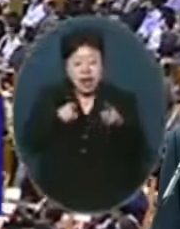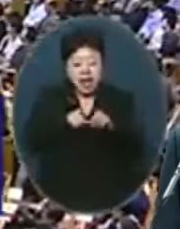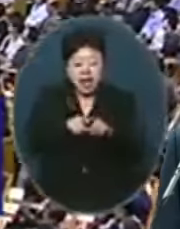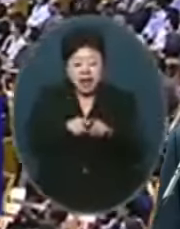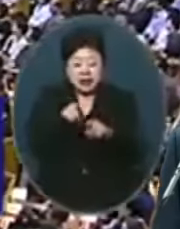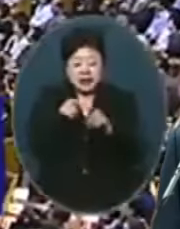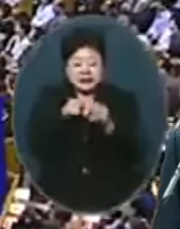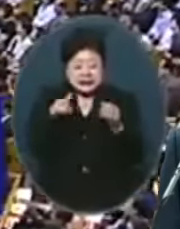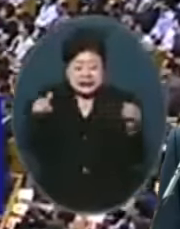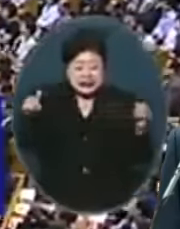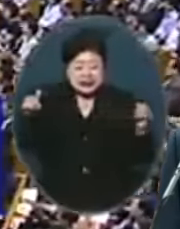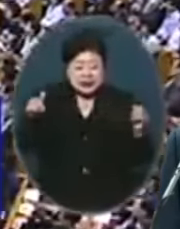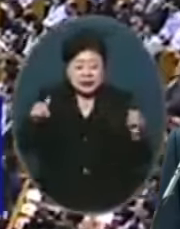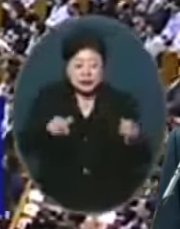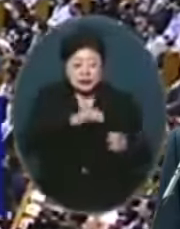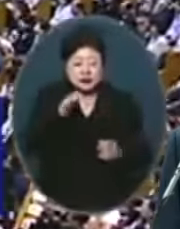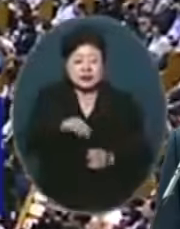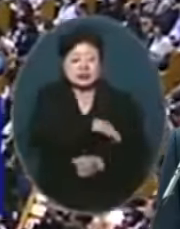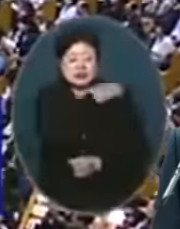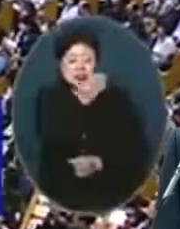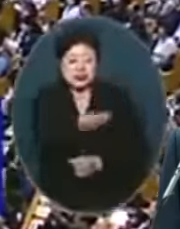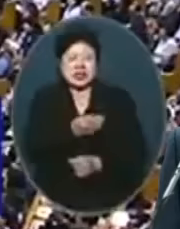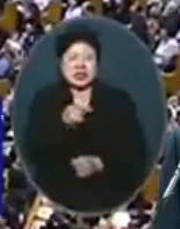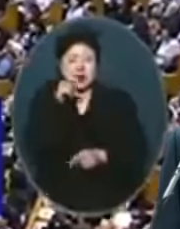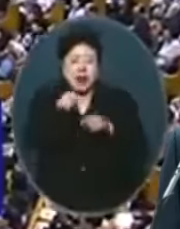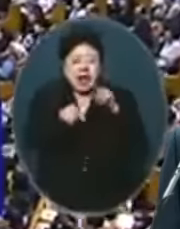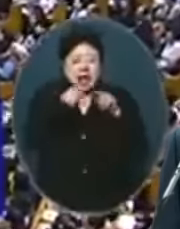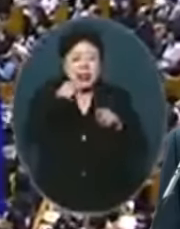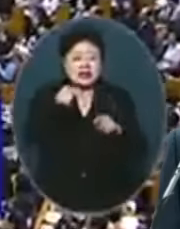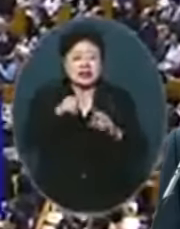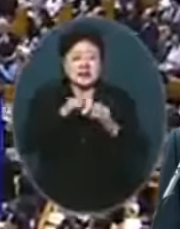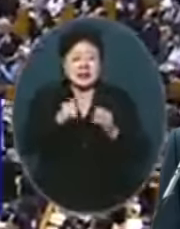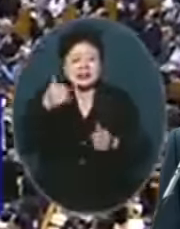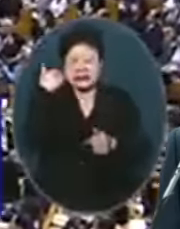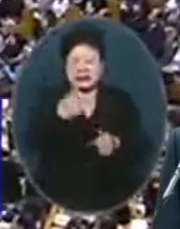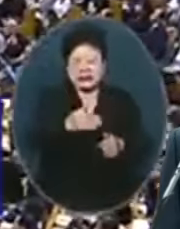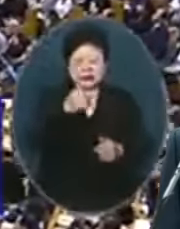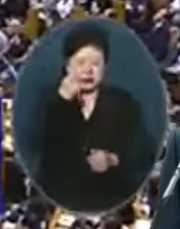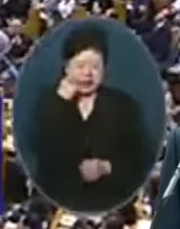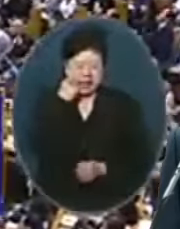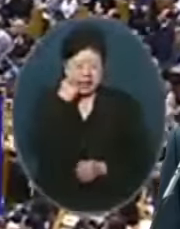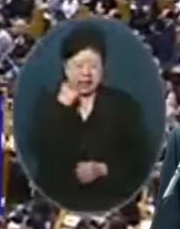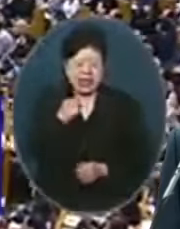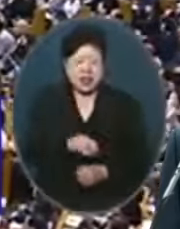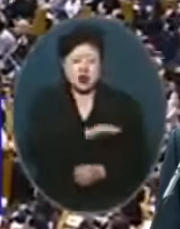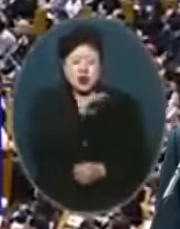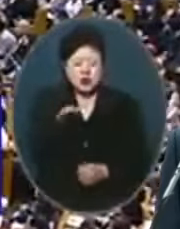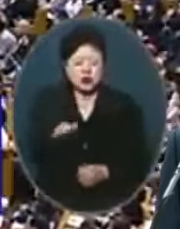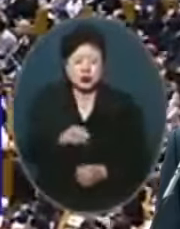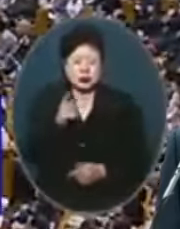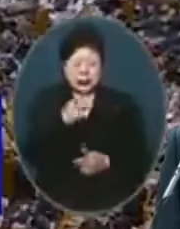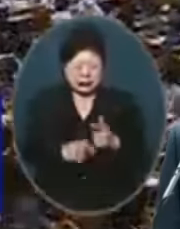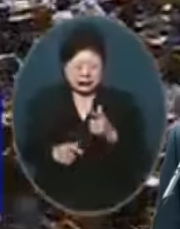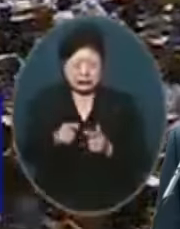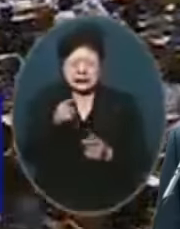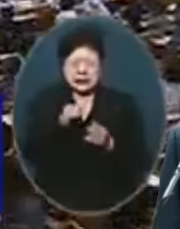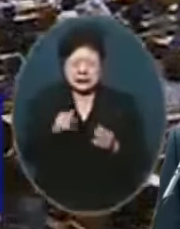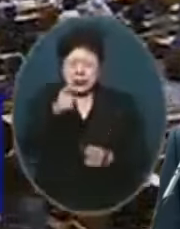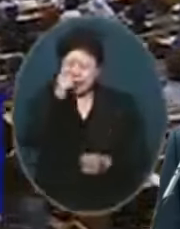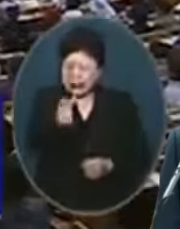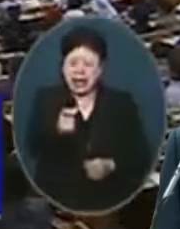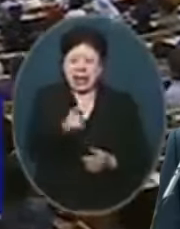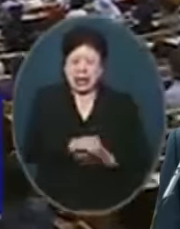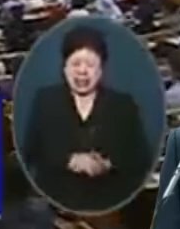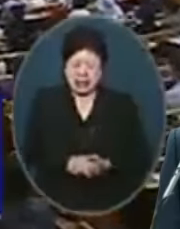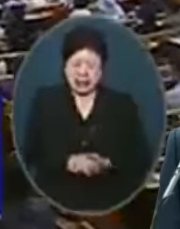함께 올라갔던 사람들은 이르되 우리는 능히 올라가서 그 백성을 치지 못하리라. 그들은 우리보다